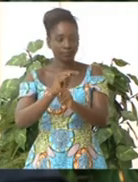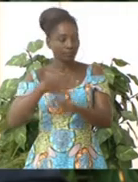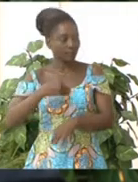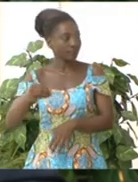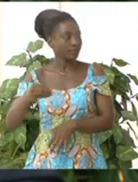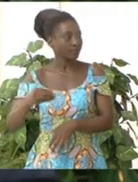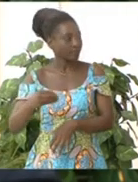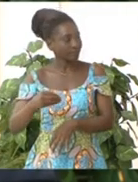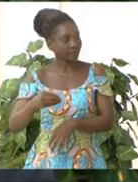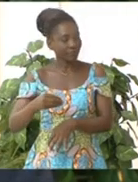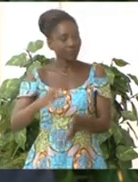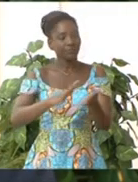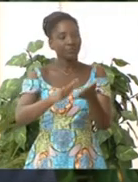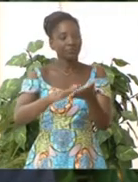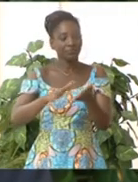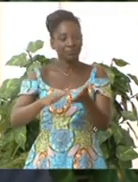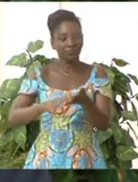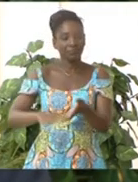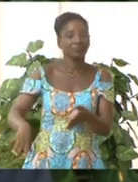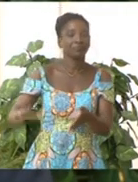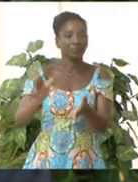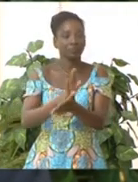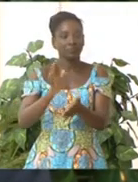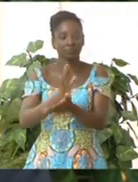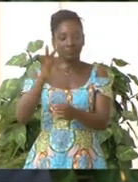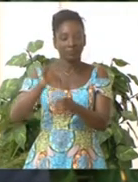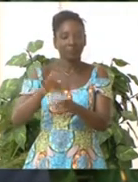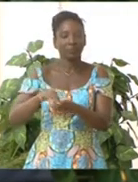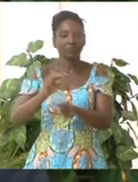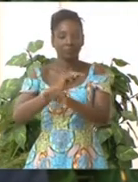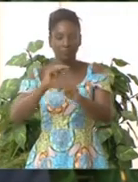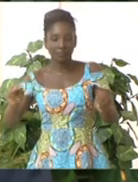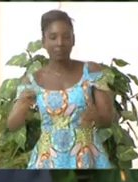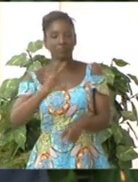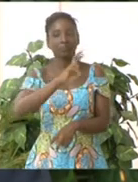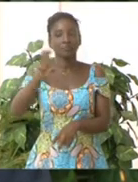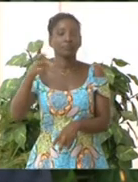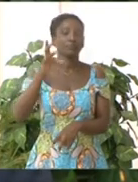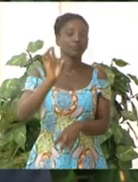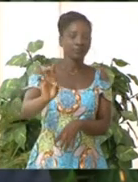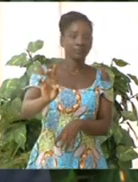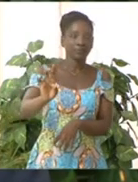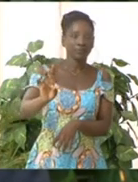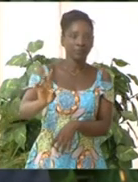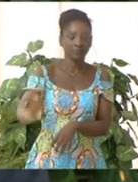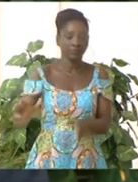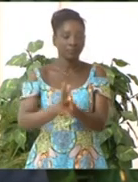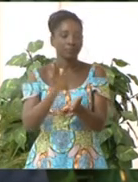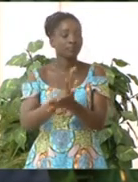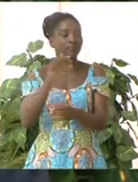par un bulletin nul 207 le teint blanc 110 suffrages